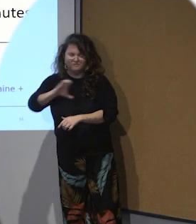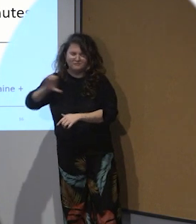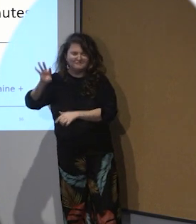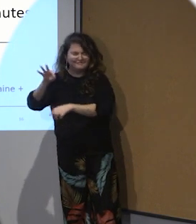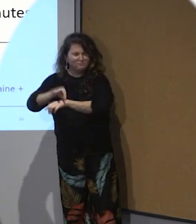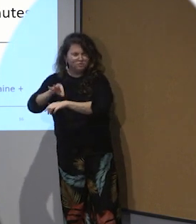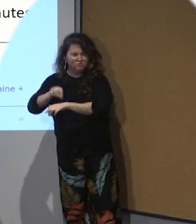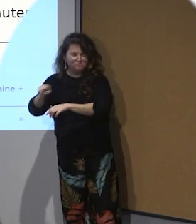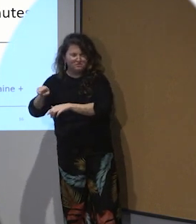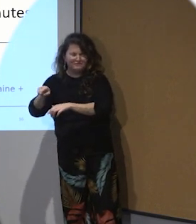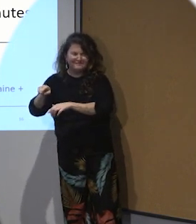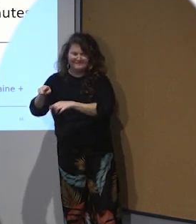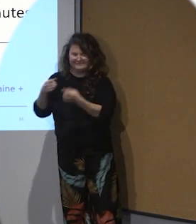santé.